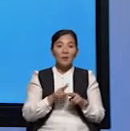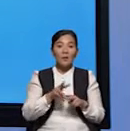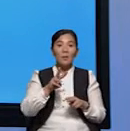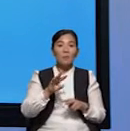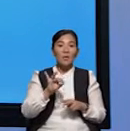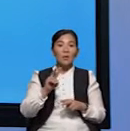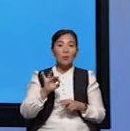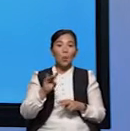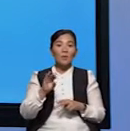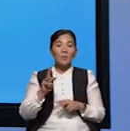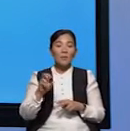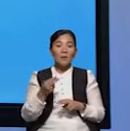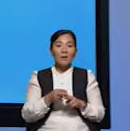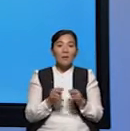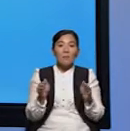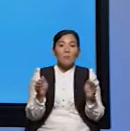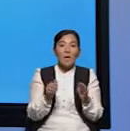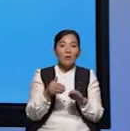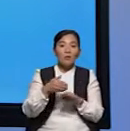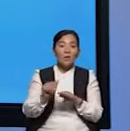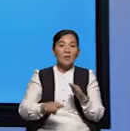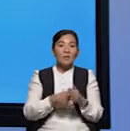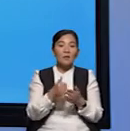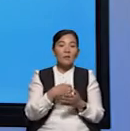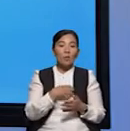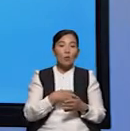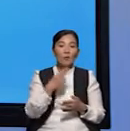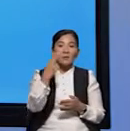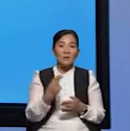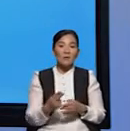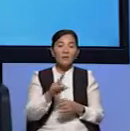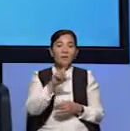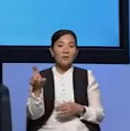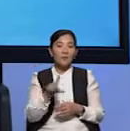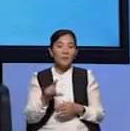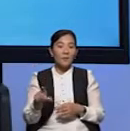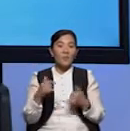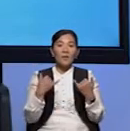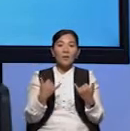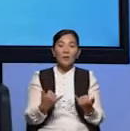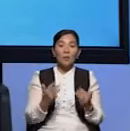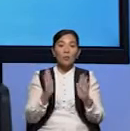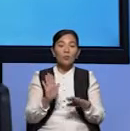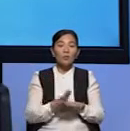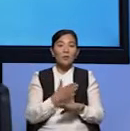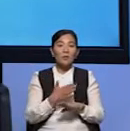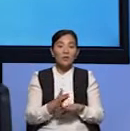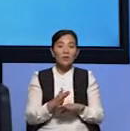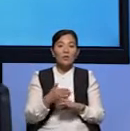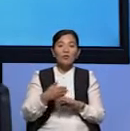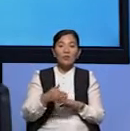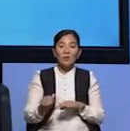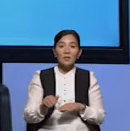это маленькая часть основного целого текста. Итак, будем делить часть